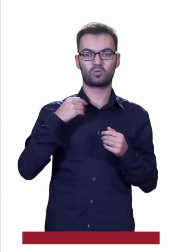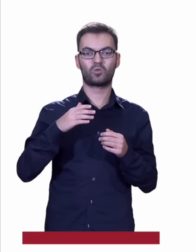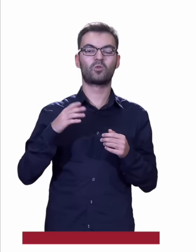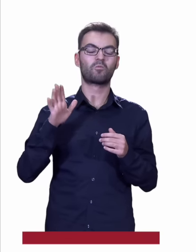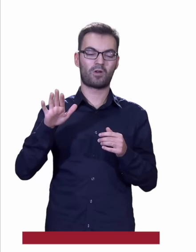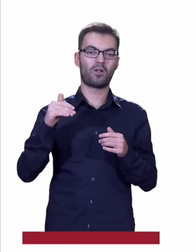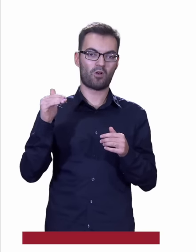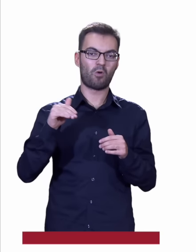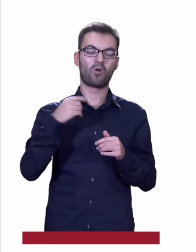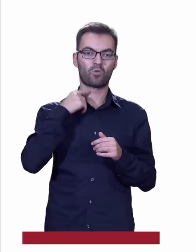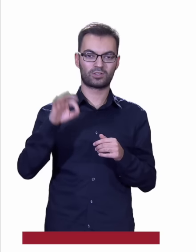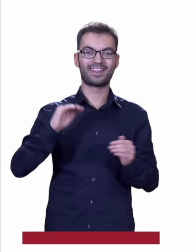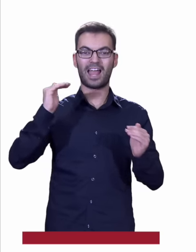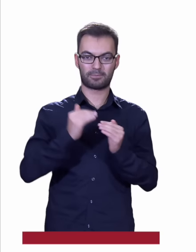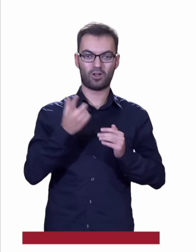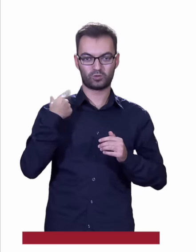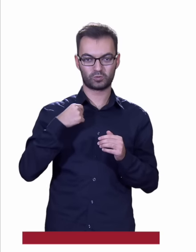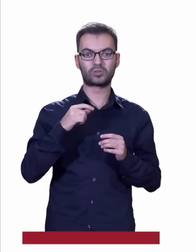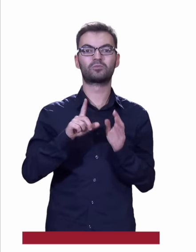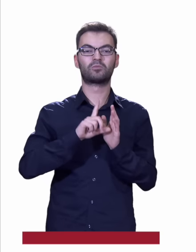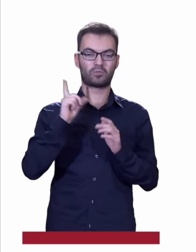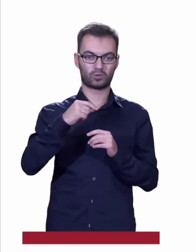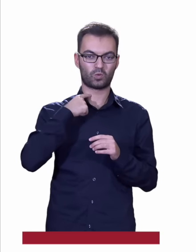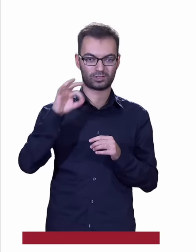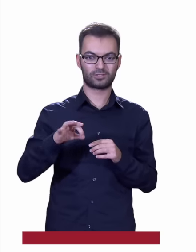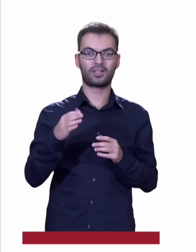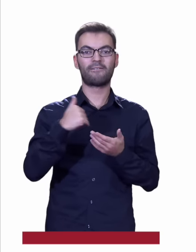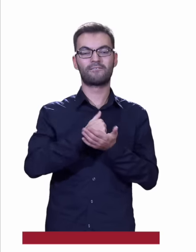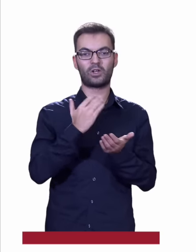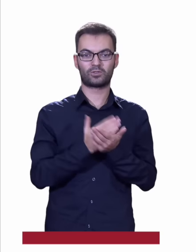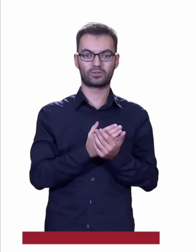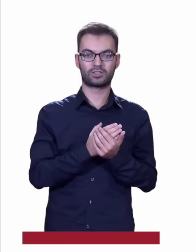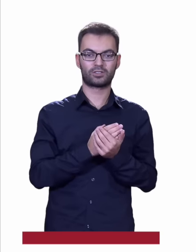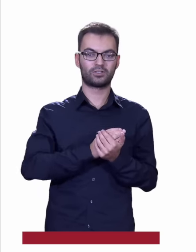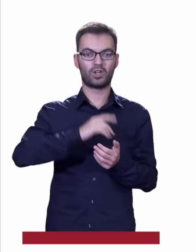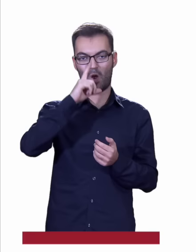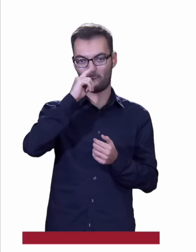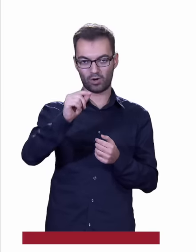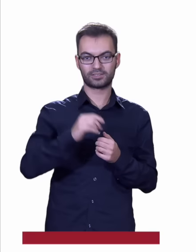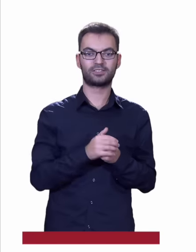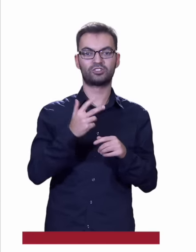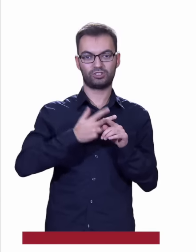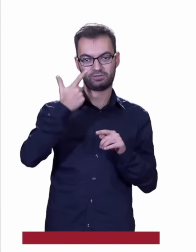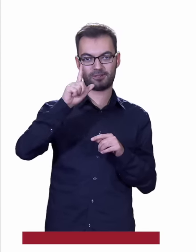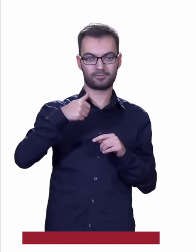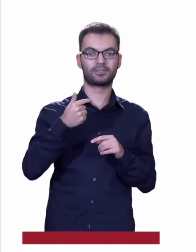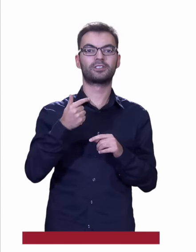najmniej wyborców wzięło udział w głosowaniu w województwie opolskim, to jest